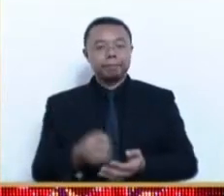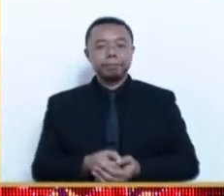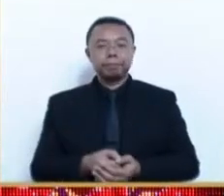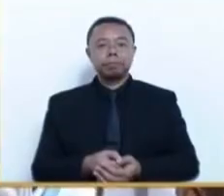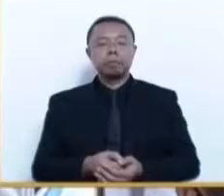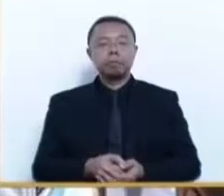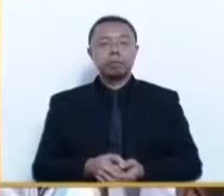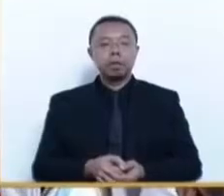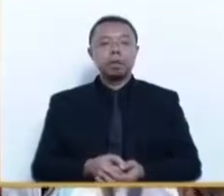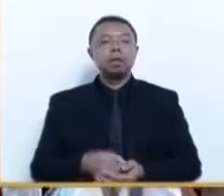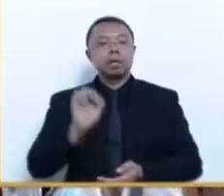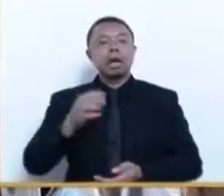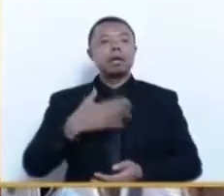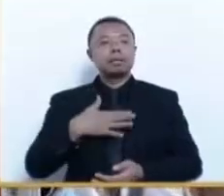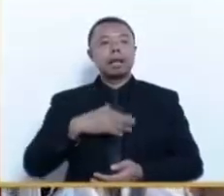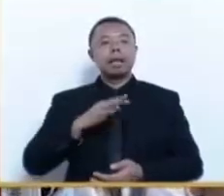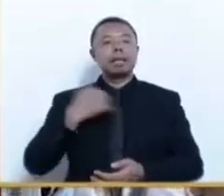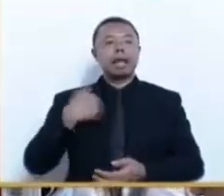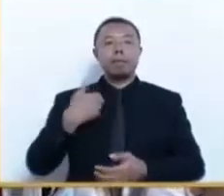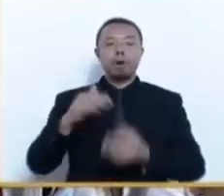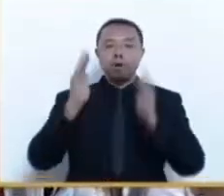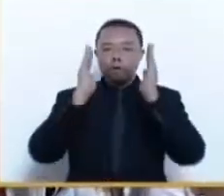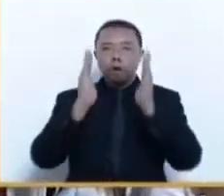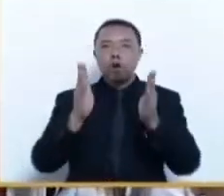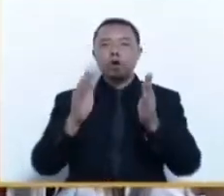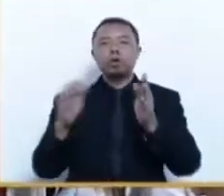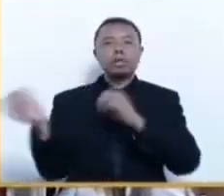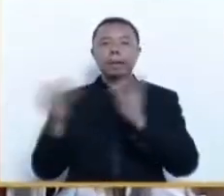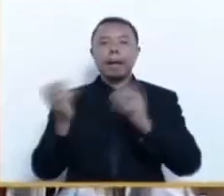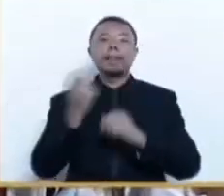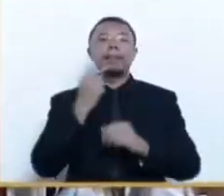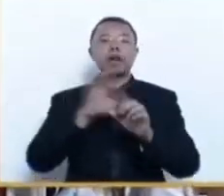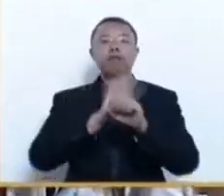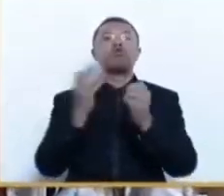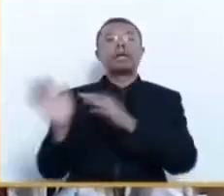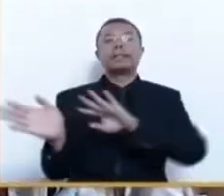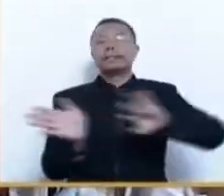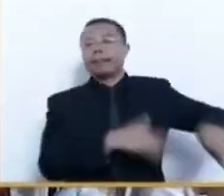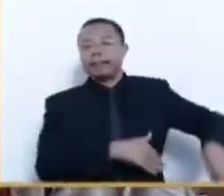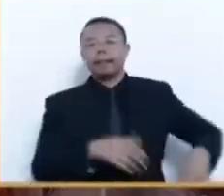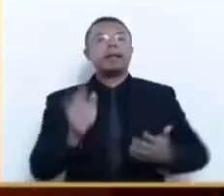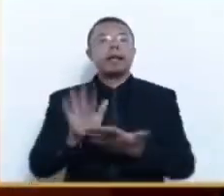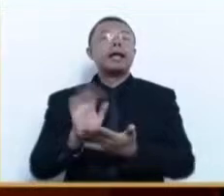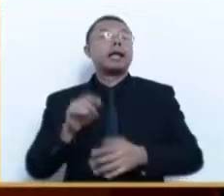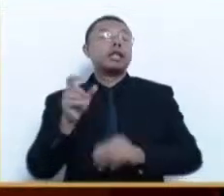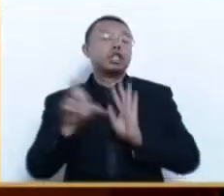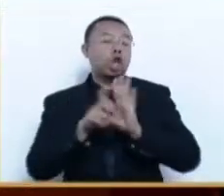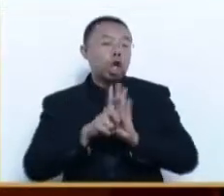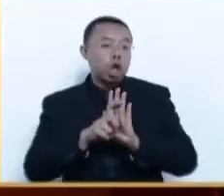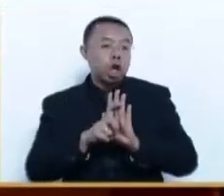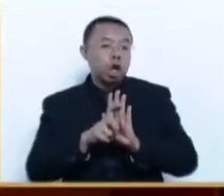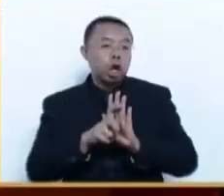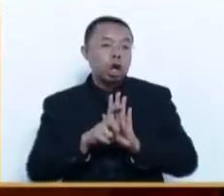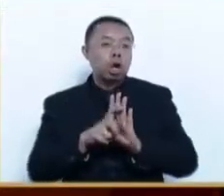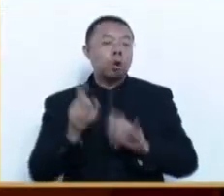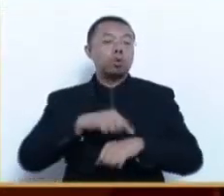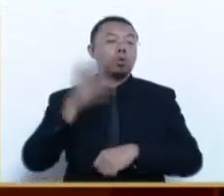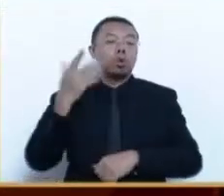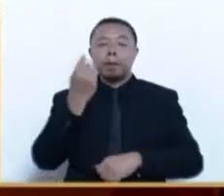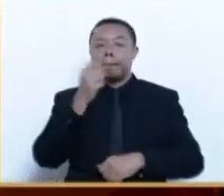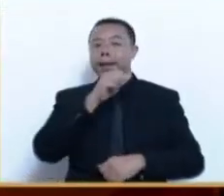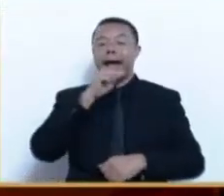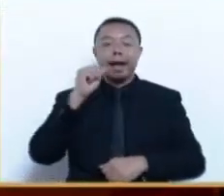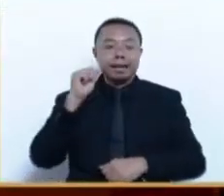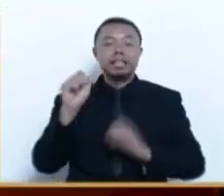persilakan ya saya tidak akan fokus berdebat tentang covid Pak sudah lewat ya misak Di